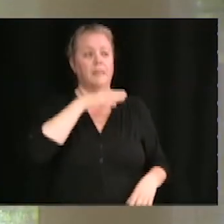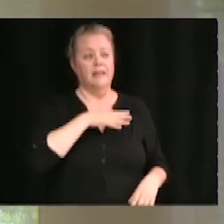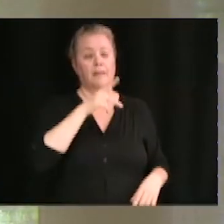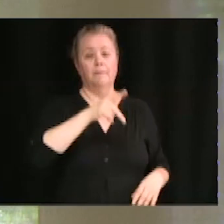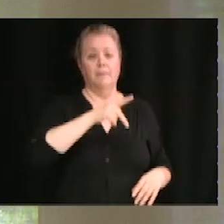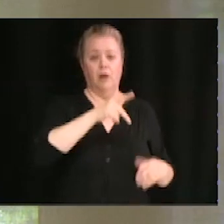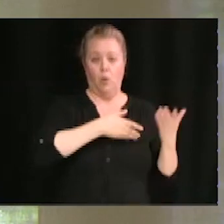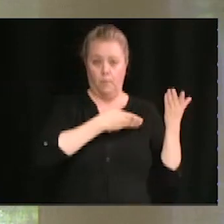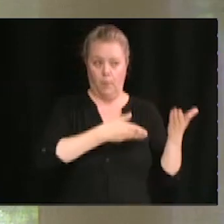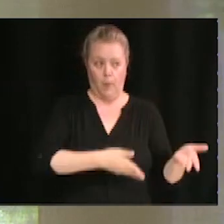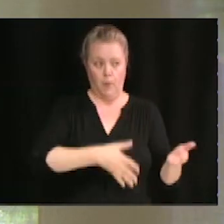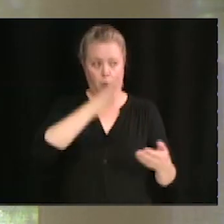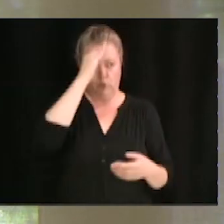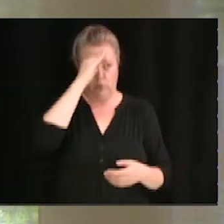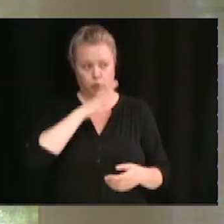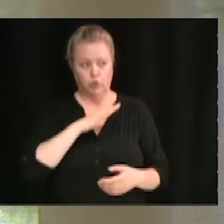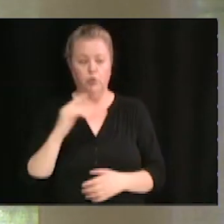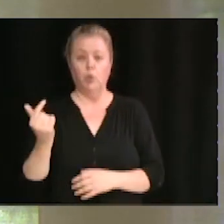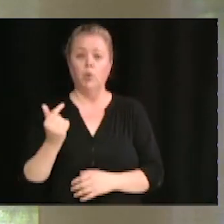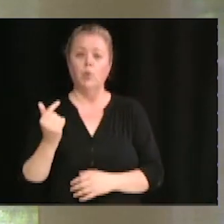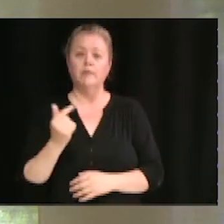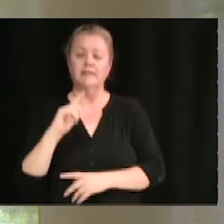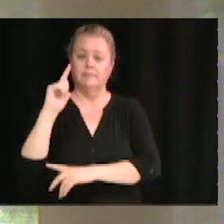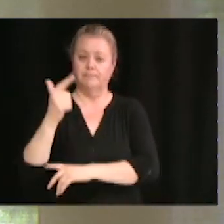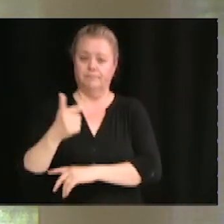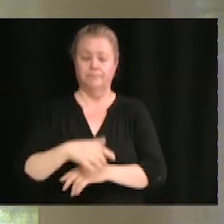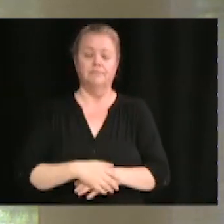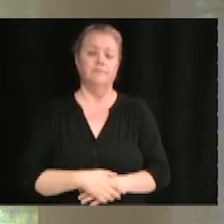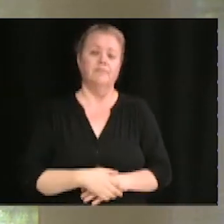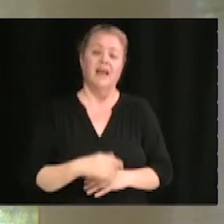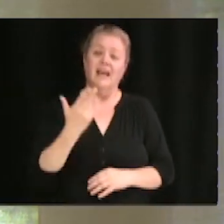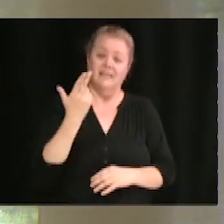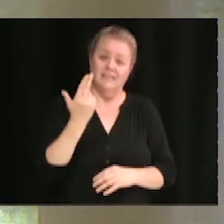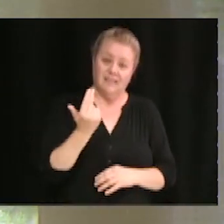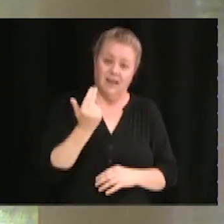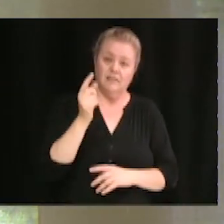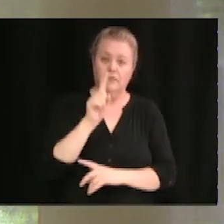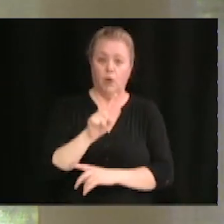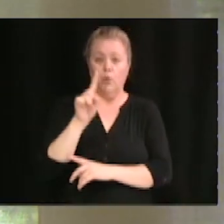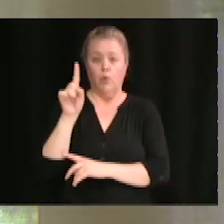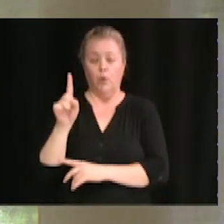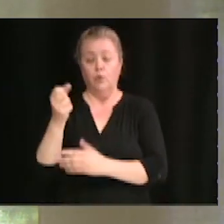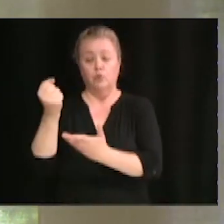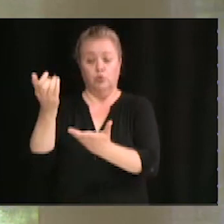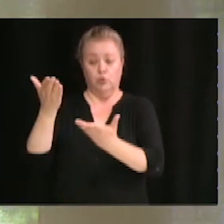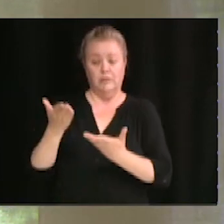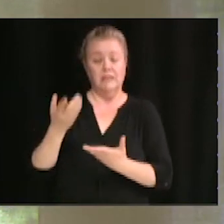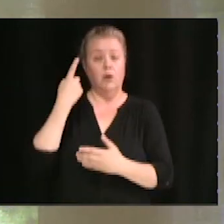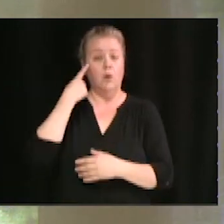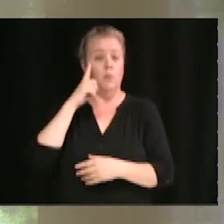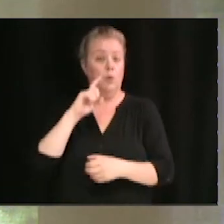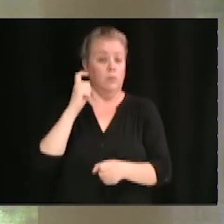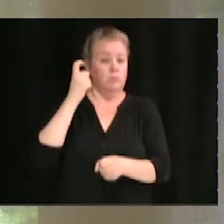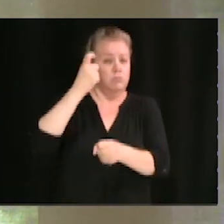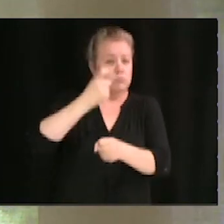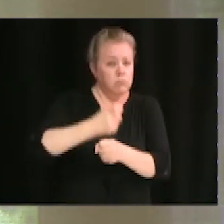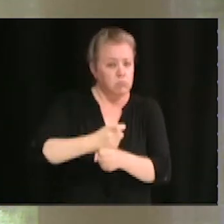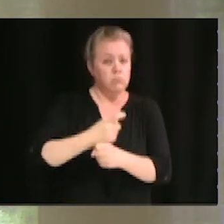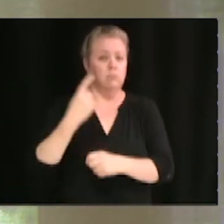Gauthier appuie. 13.1.1. Soumission reçue en vue de l'acquisition de compteurs d'eau.